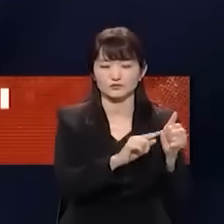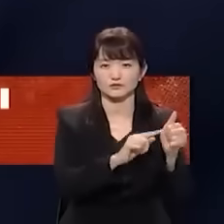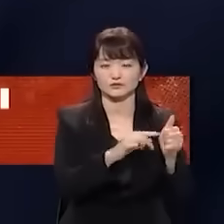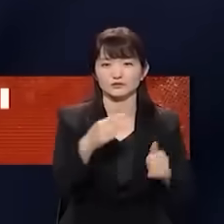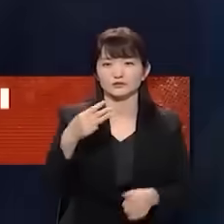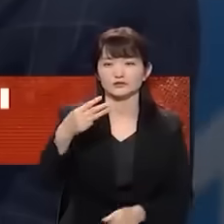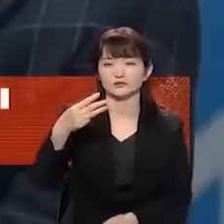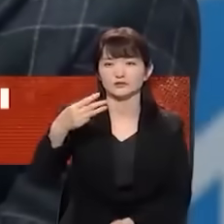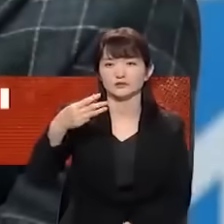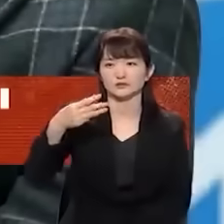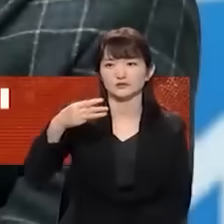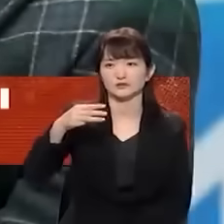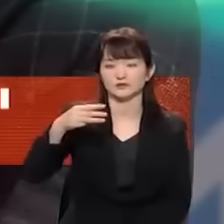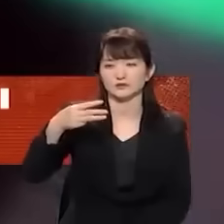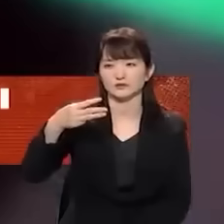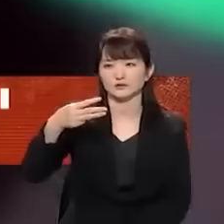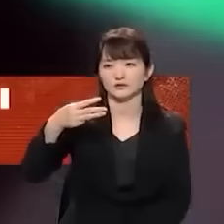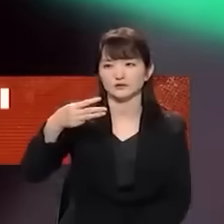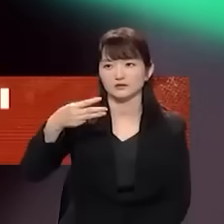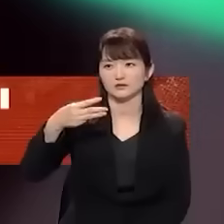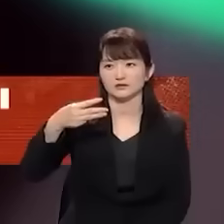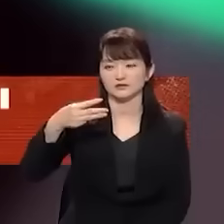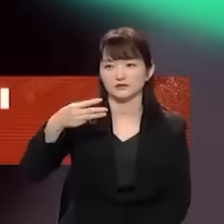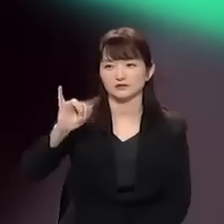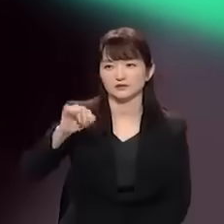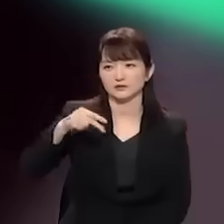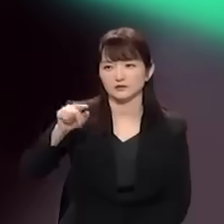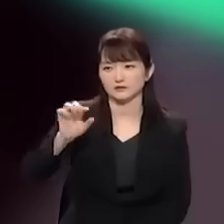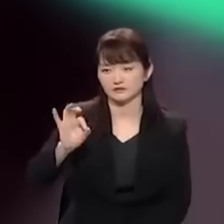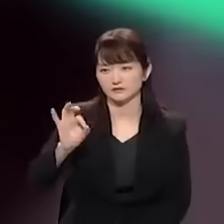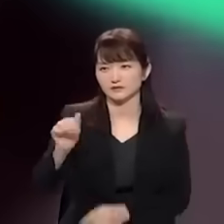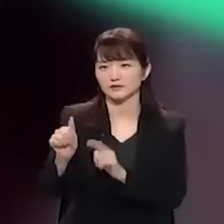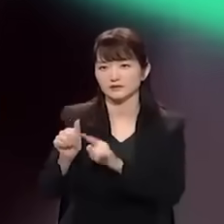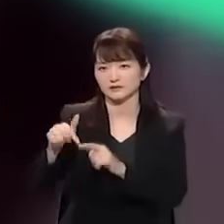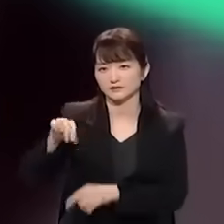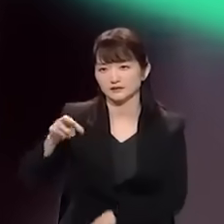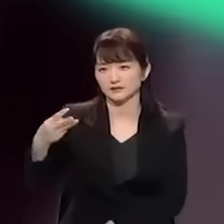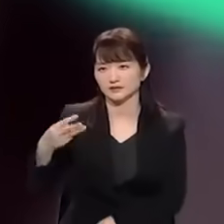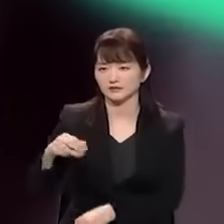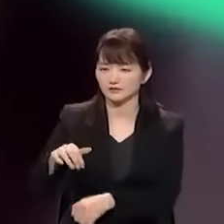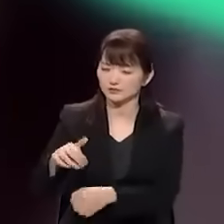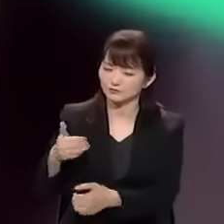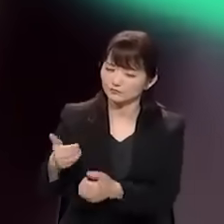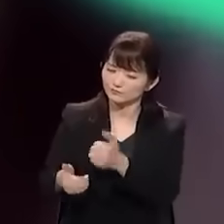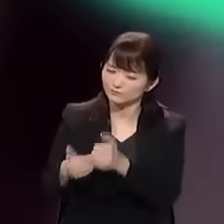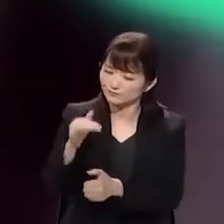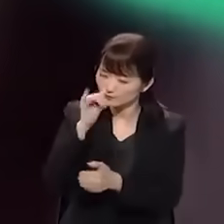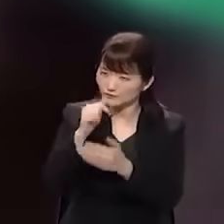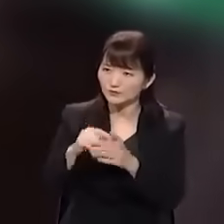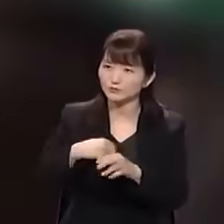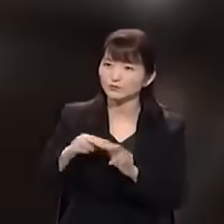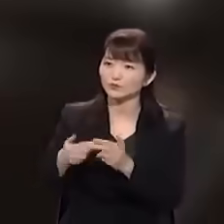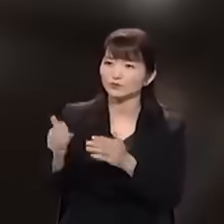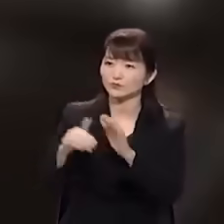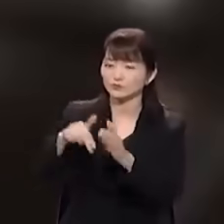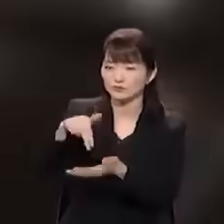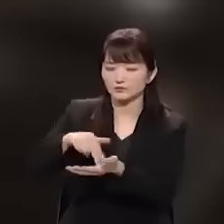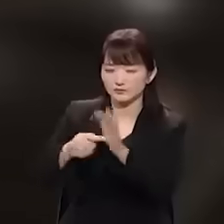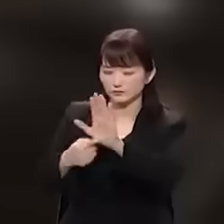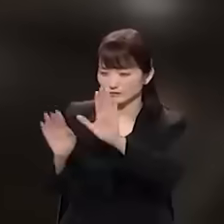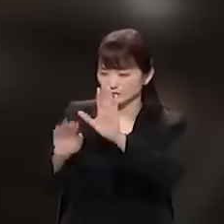래퍼 길씨가 지금 좀 이제 여러모로 좀 부담스러운 상황이 됐는데요 본인의 공식 입장은 밝히질 않았지만 이제